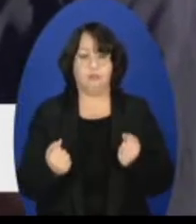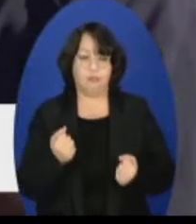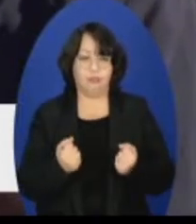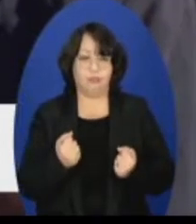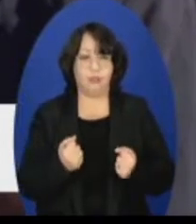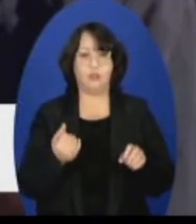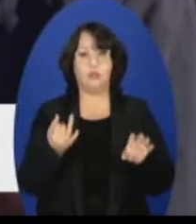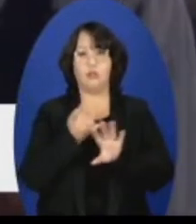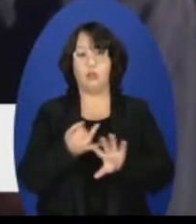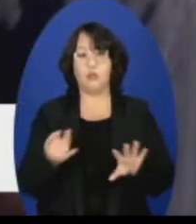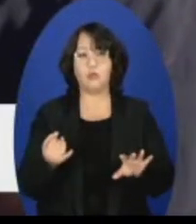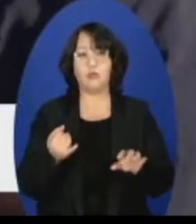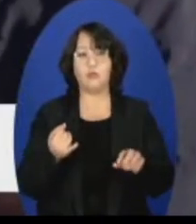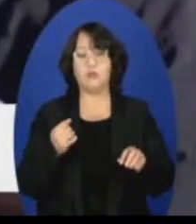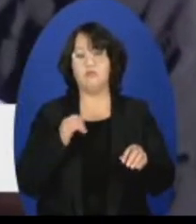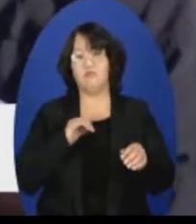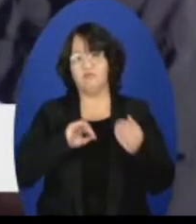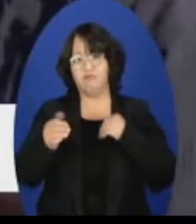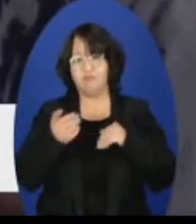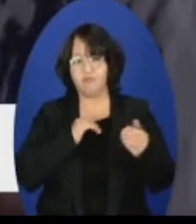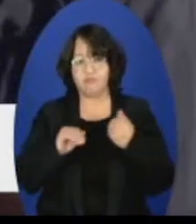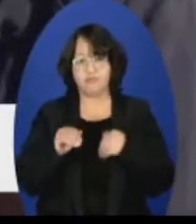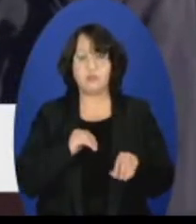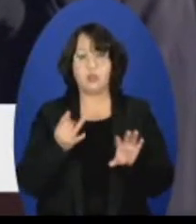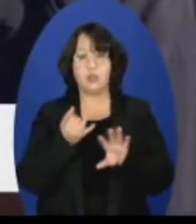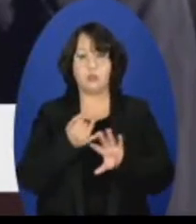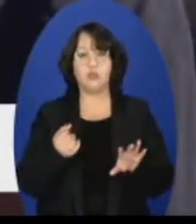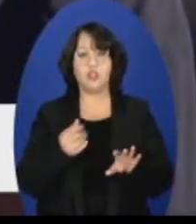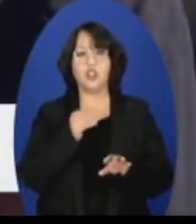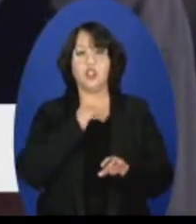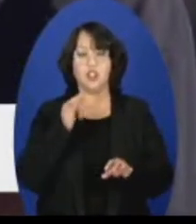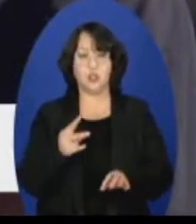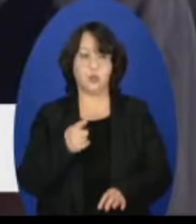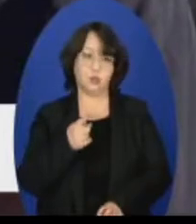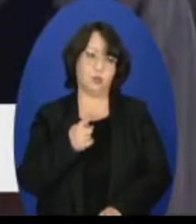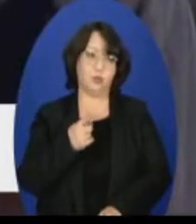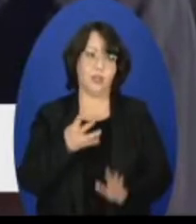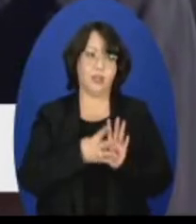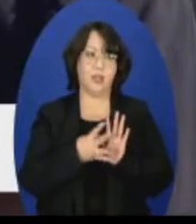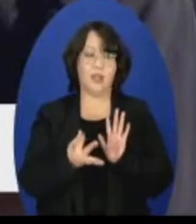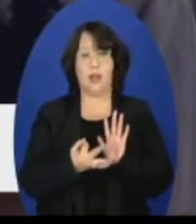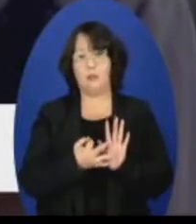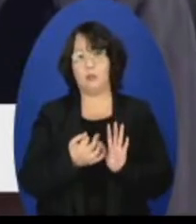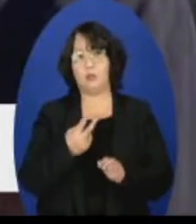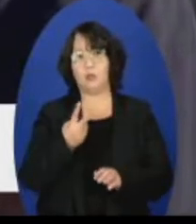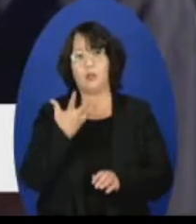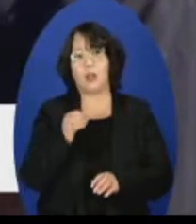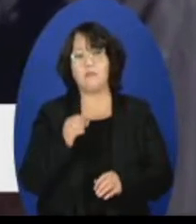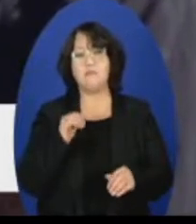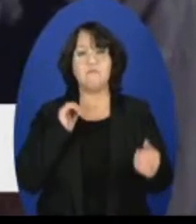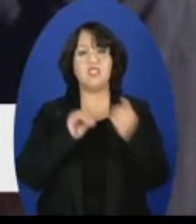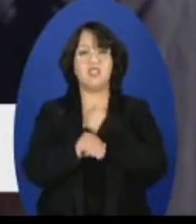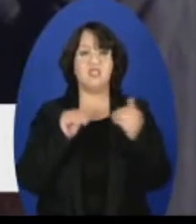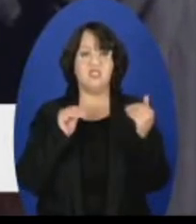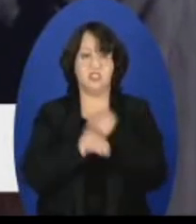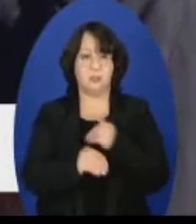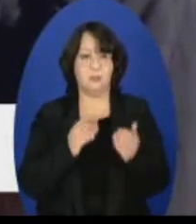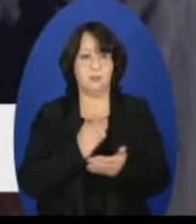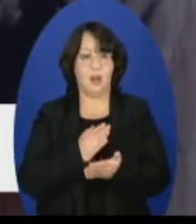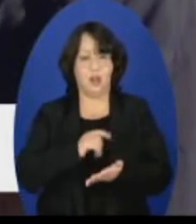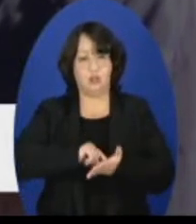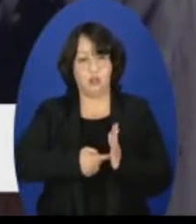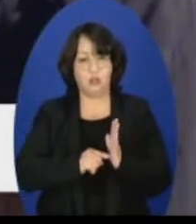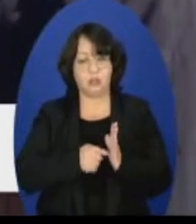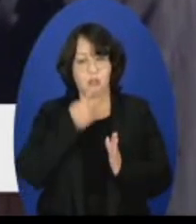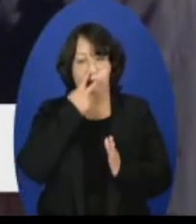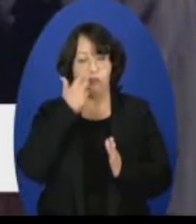нэг 700 орчим машин явдаг. А жирийн үедээ 198-аас 250 машин явдаг гэдэг манай хамгийн сүүлийн тооцоо гарсан. Ингээд тооцоод үзэх